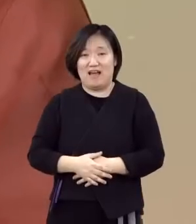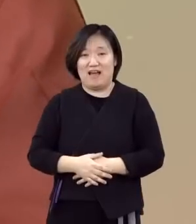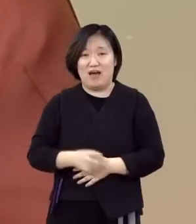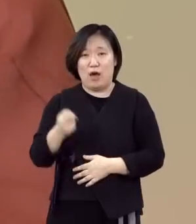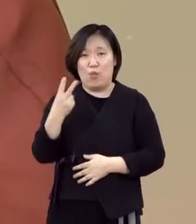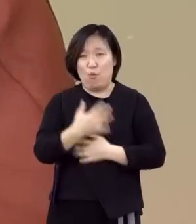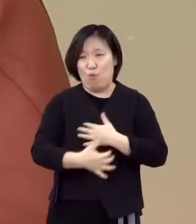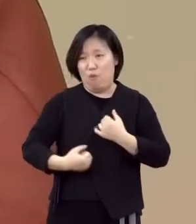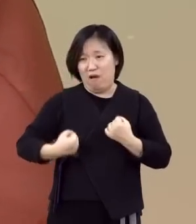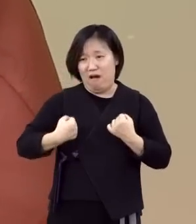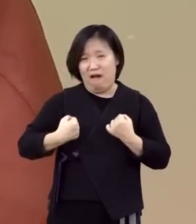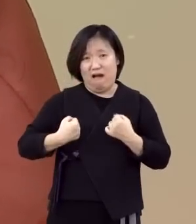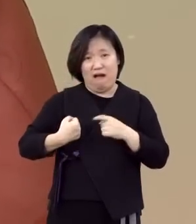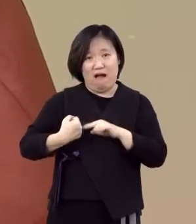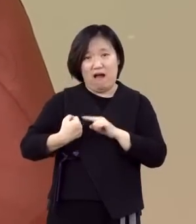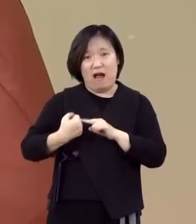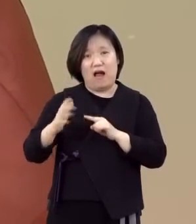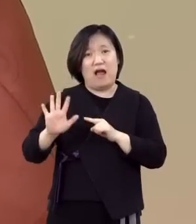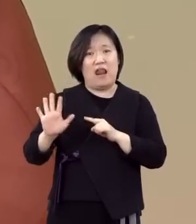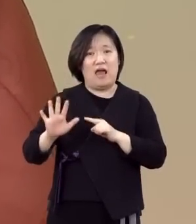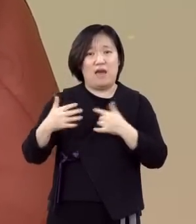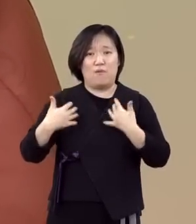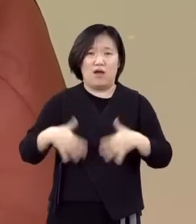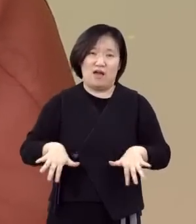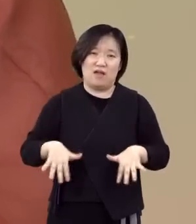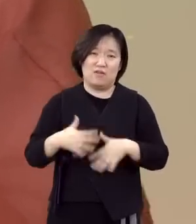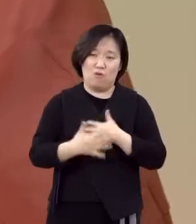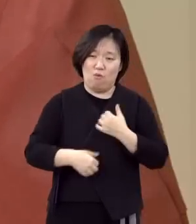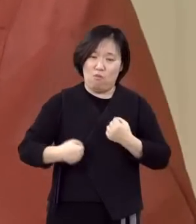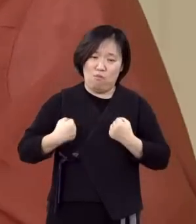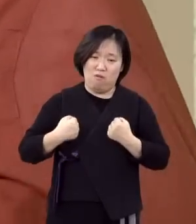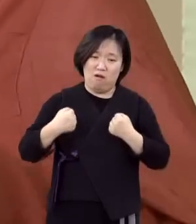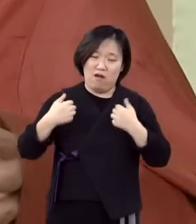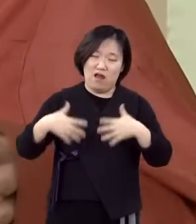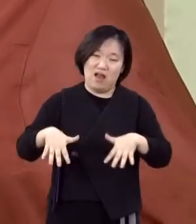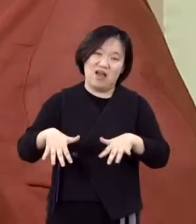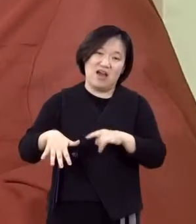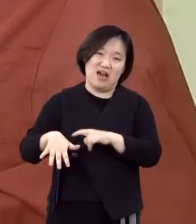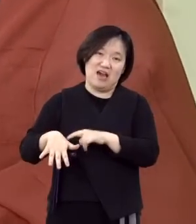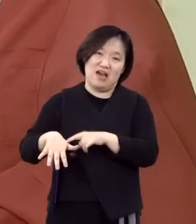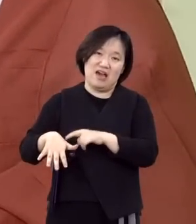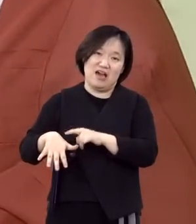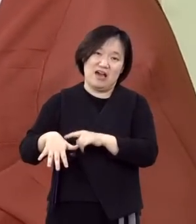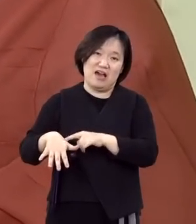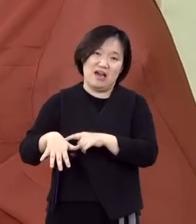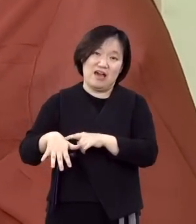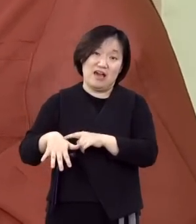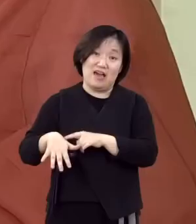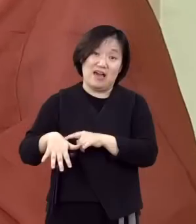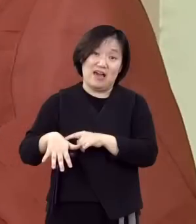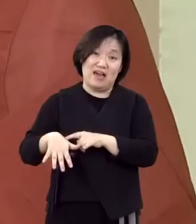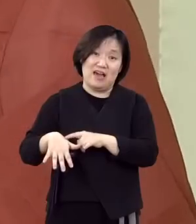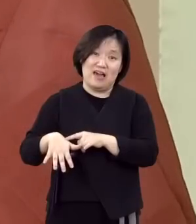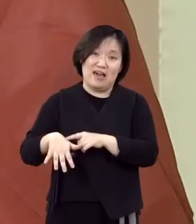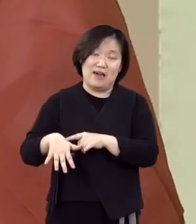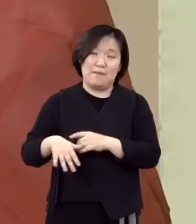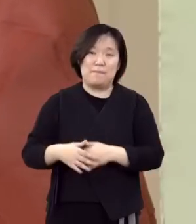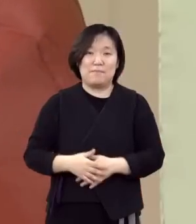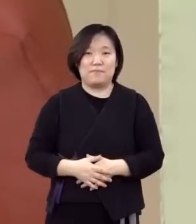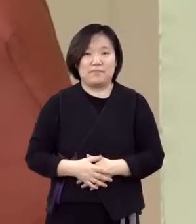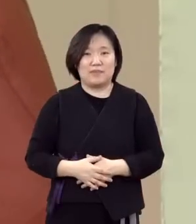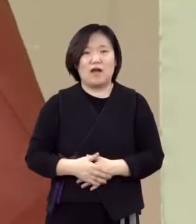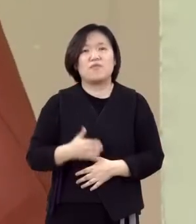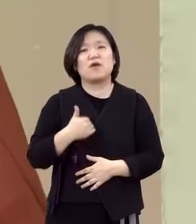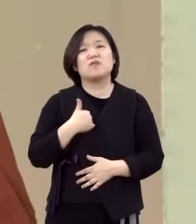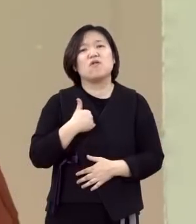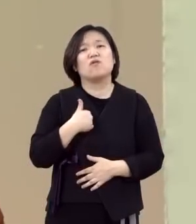잡은후체력이크게떨어졌고 회복되지않는다고말합니다.그들의체력은결코회복되지않는다 .저는여러후유증으로 고통받는사람들의이야기를많이들었는데 ,저의